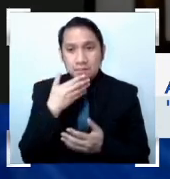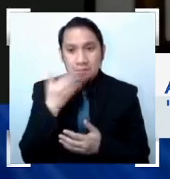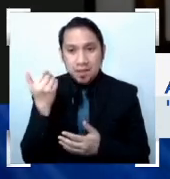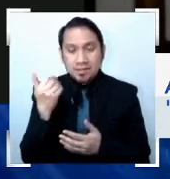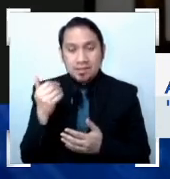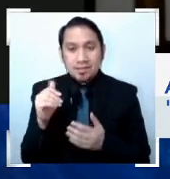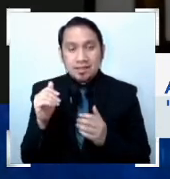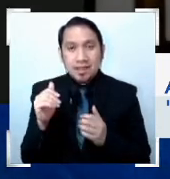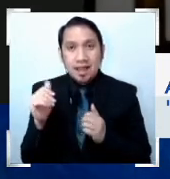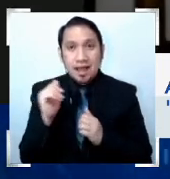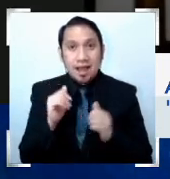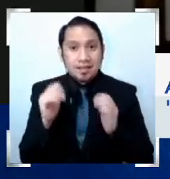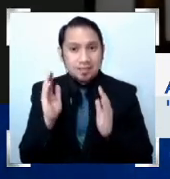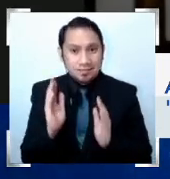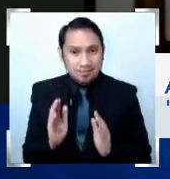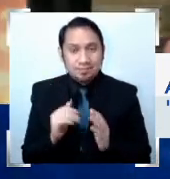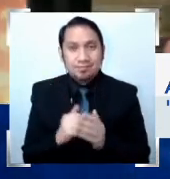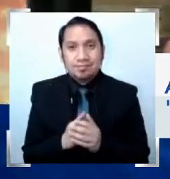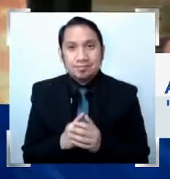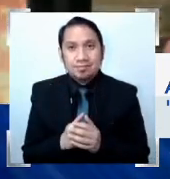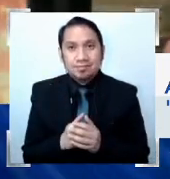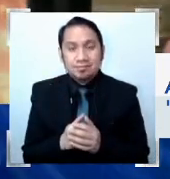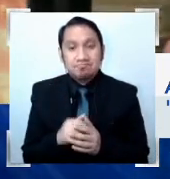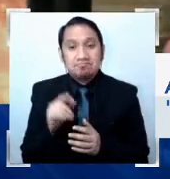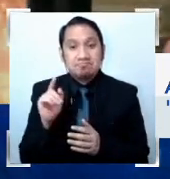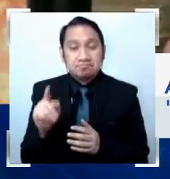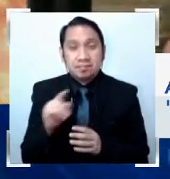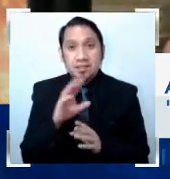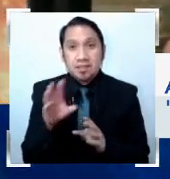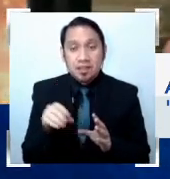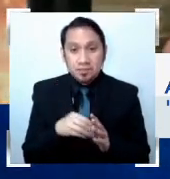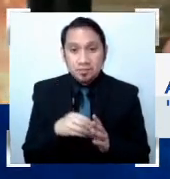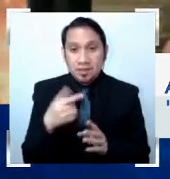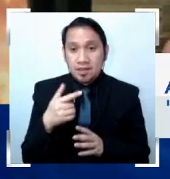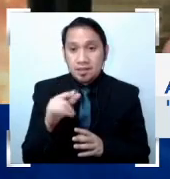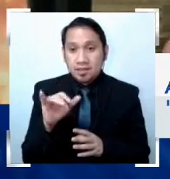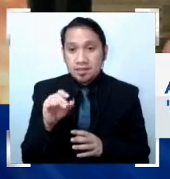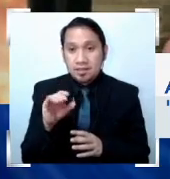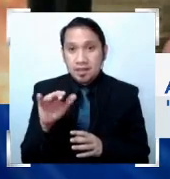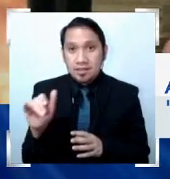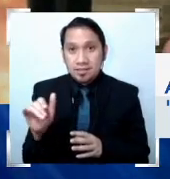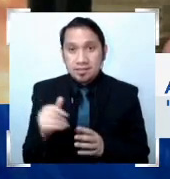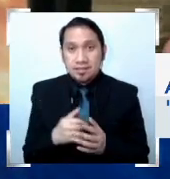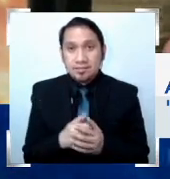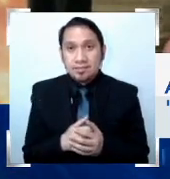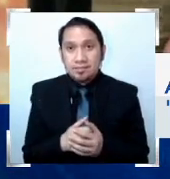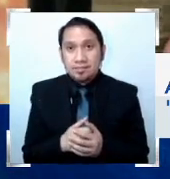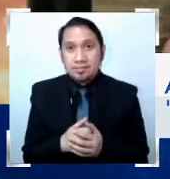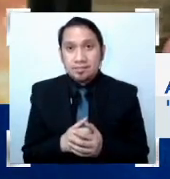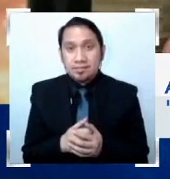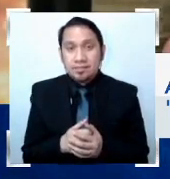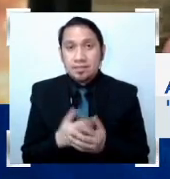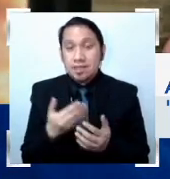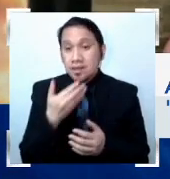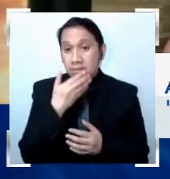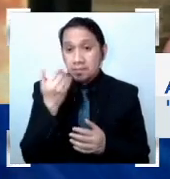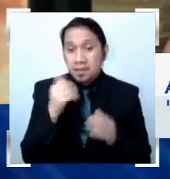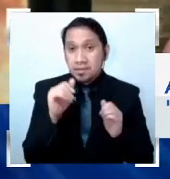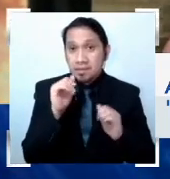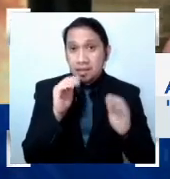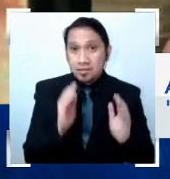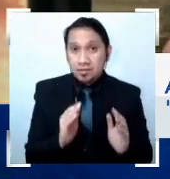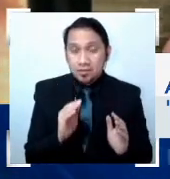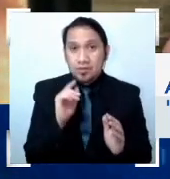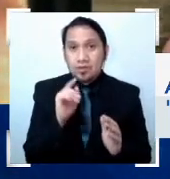watchlist. Kapwa niya nominado ang mga kapusong sina Glyza de Castro at Jasmine Curtis Smith. Best Actor naman si Nanding Josef para sa